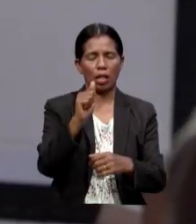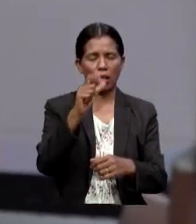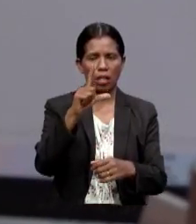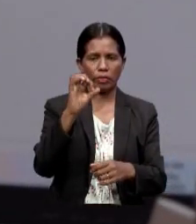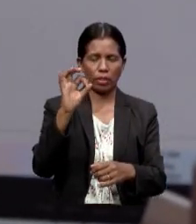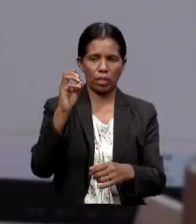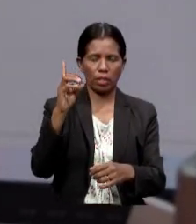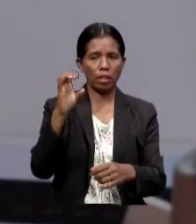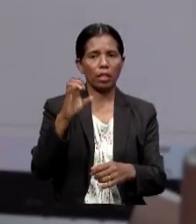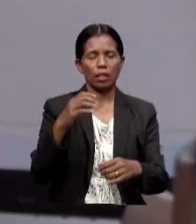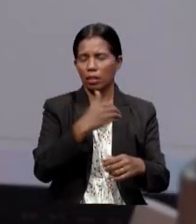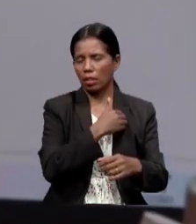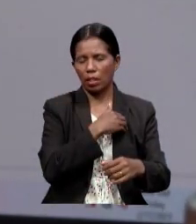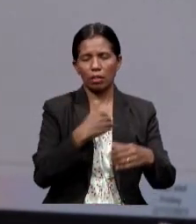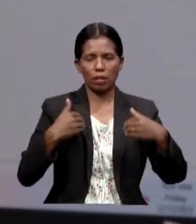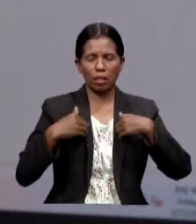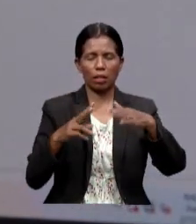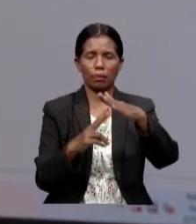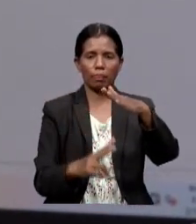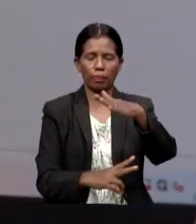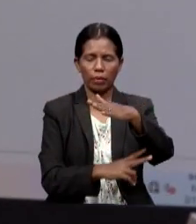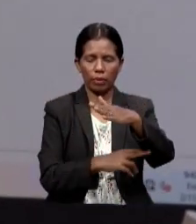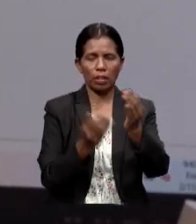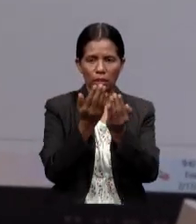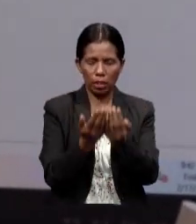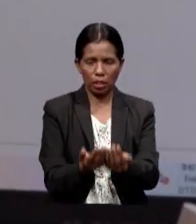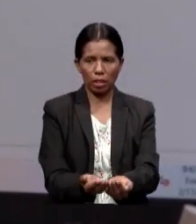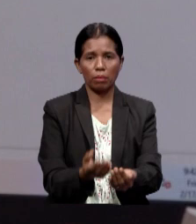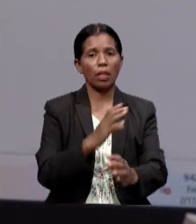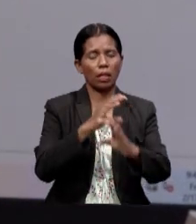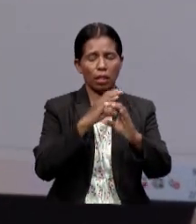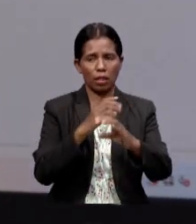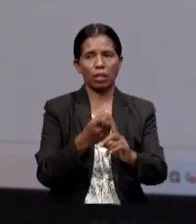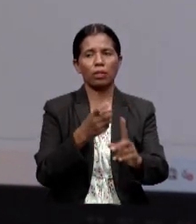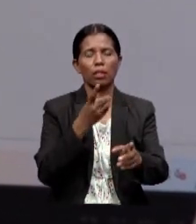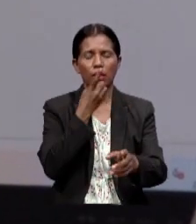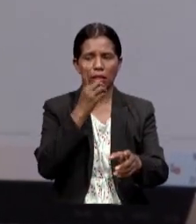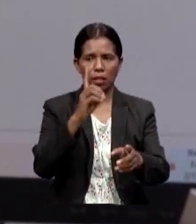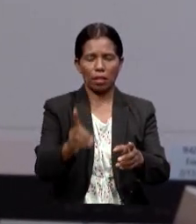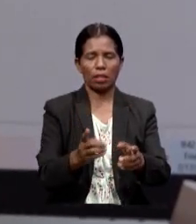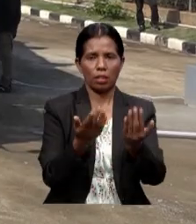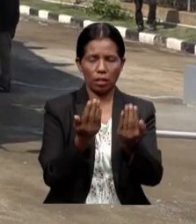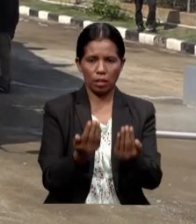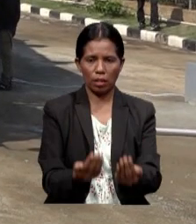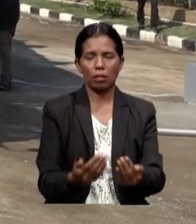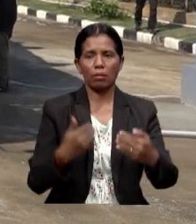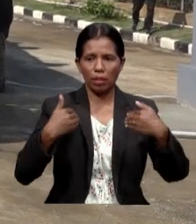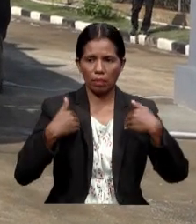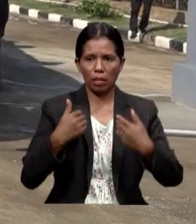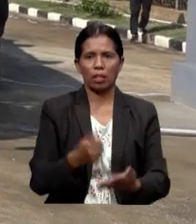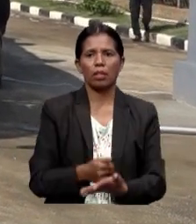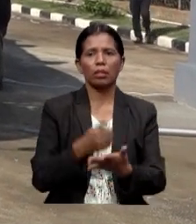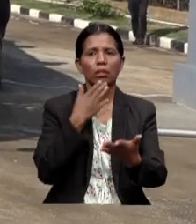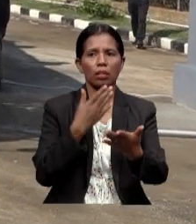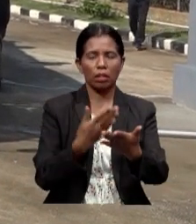durante ini sedau kia ponti tetu ka jembatan timbang Alfandega baji adit ba deklarasan husi kompanyia, mai beho ponti tetu nebe ihaona, bele fasilita dia